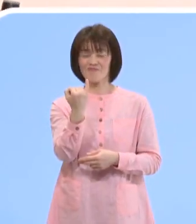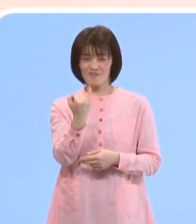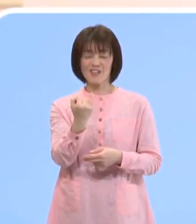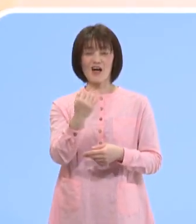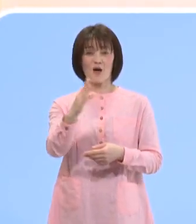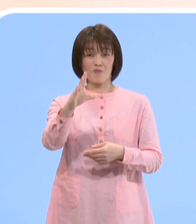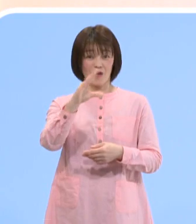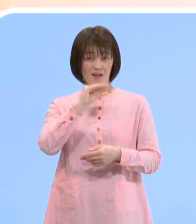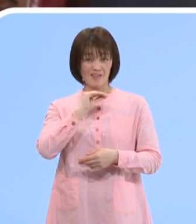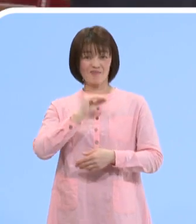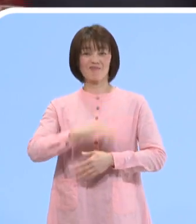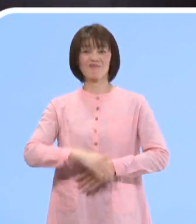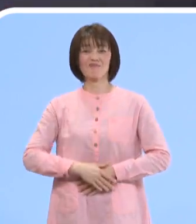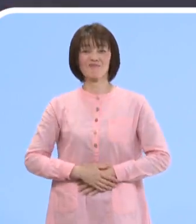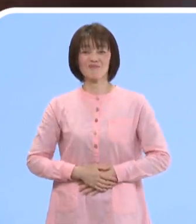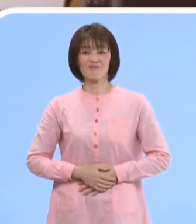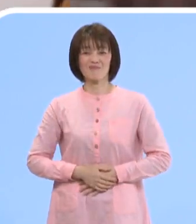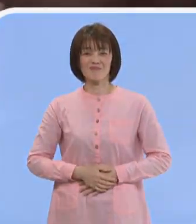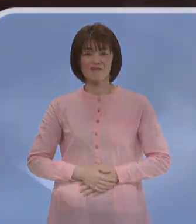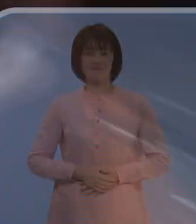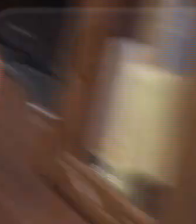えに来ました。